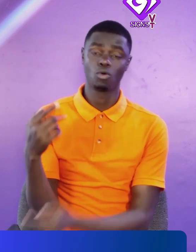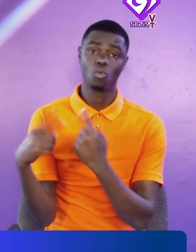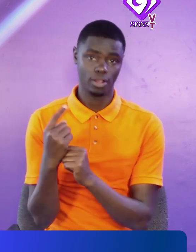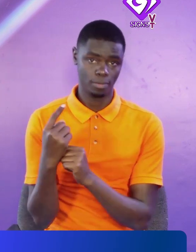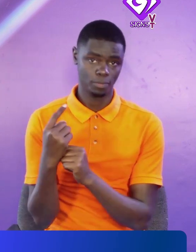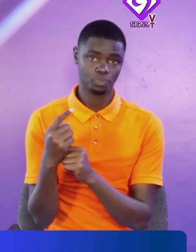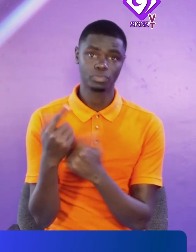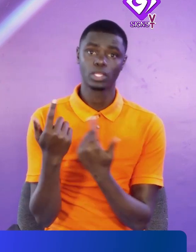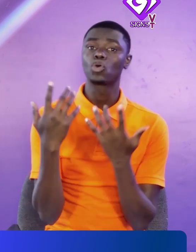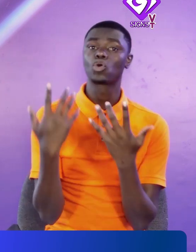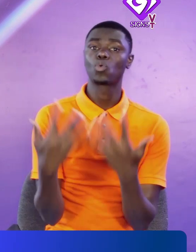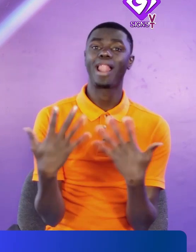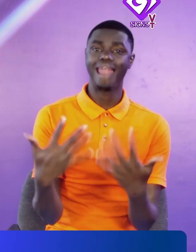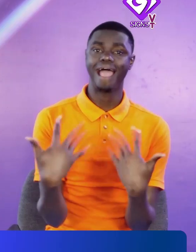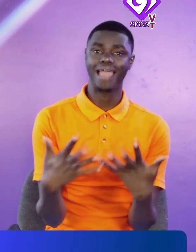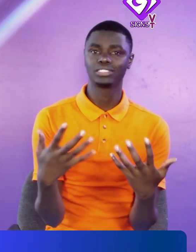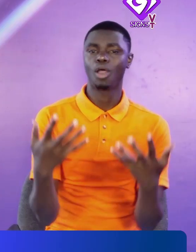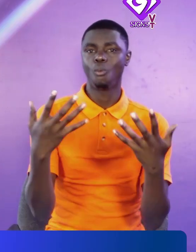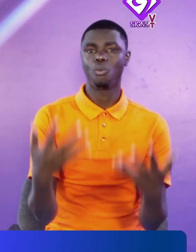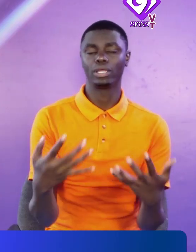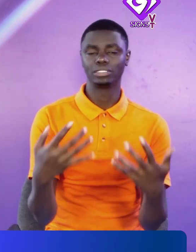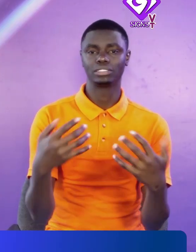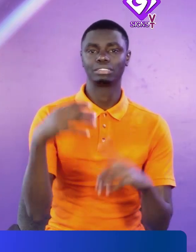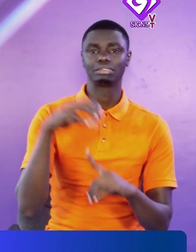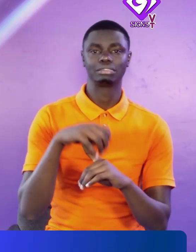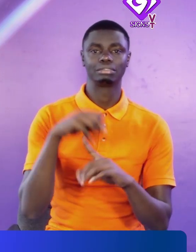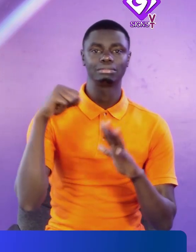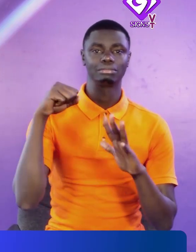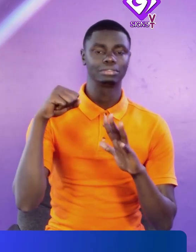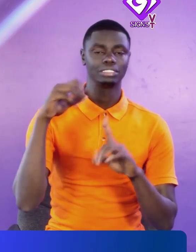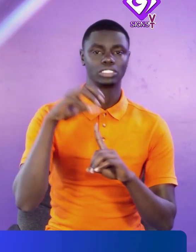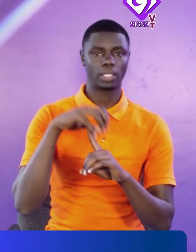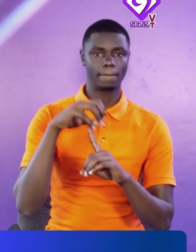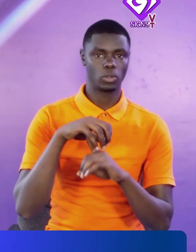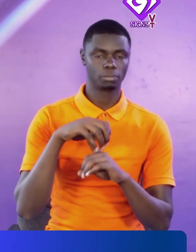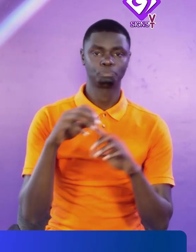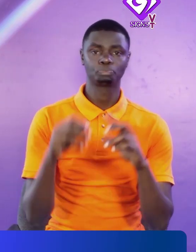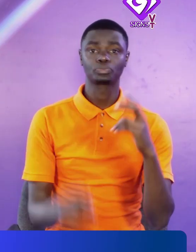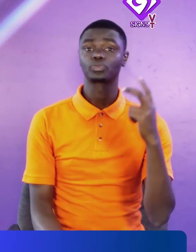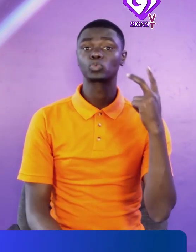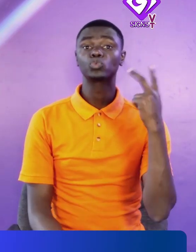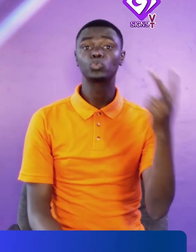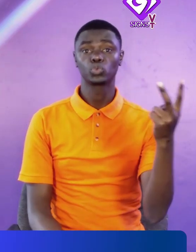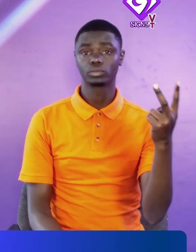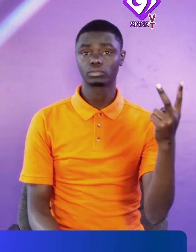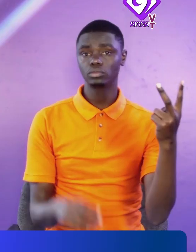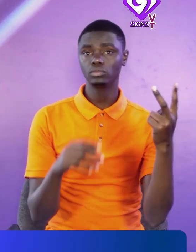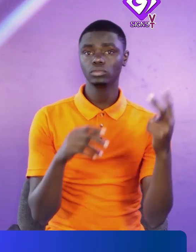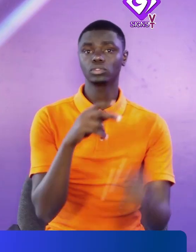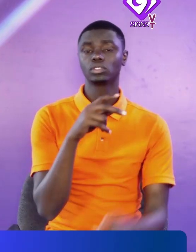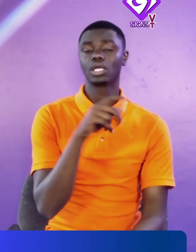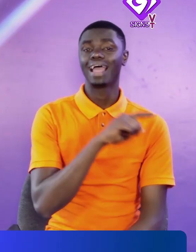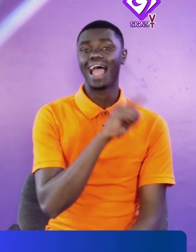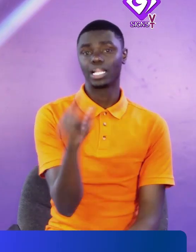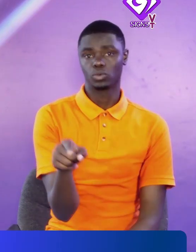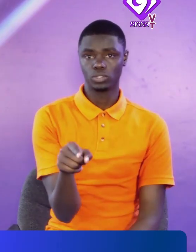champion. Sasa Magomed Ankalaev versus Pereira 2. Magomed Ankalaev anakuja hapa akiwa